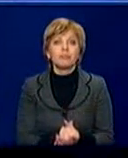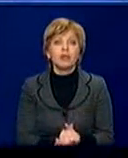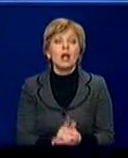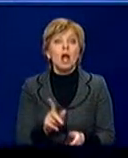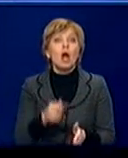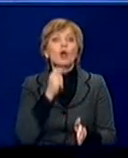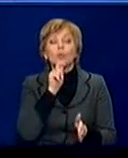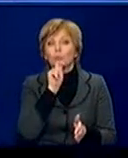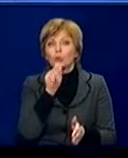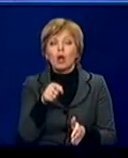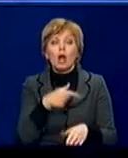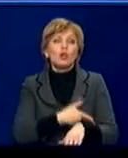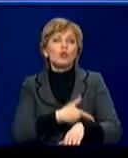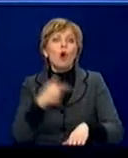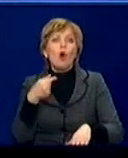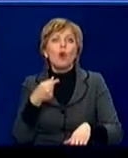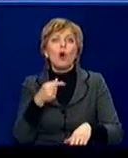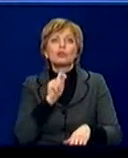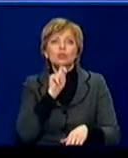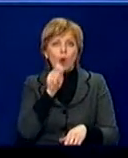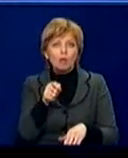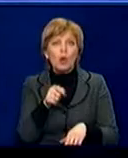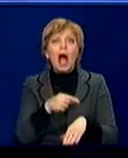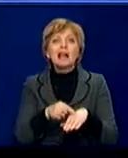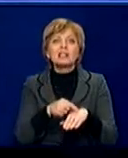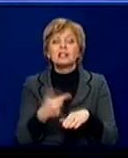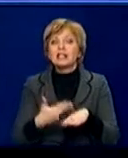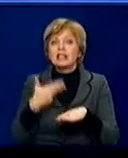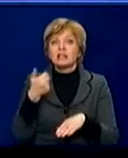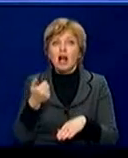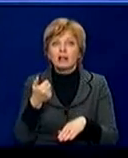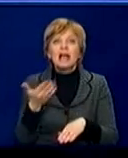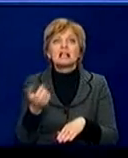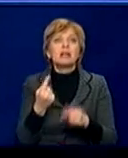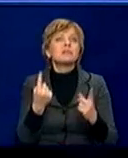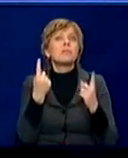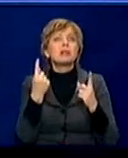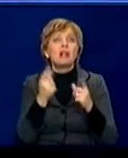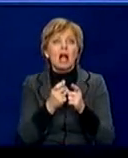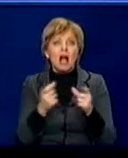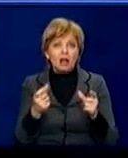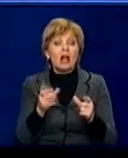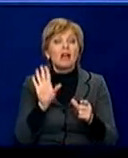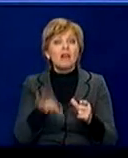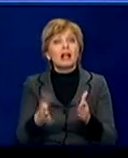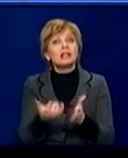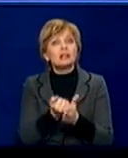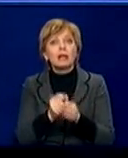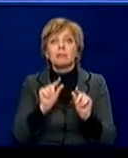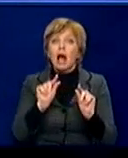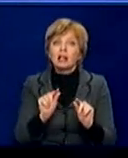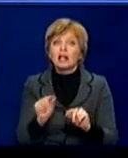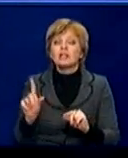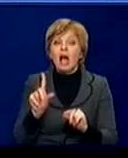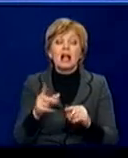Bet donors, kurš nodos asinis vismaz 3 reizes gadā, turpmāk saņems privilēģiju karti. Ar to varēs saņemt atlaides vairākās